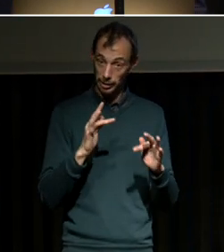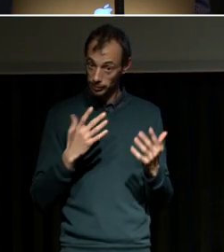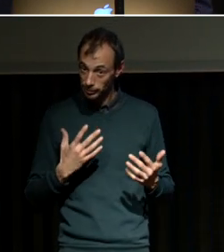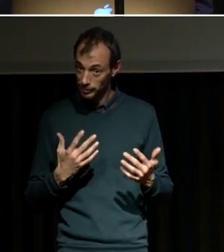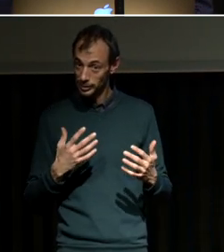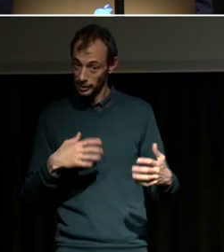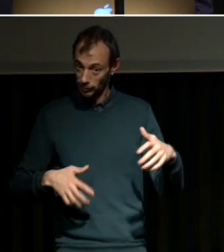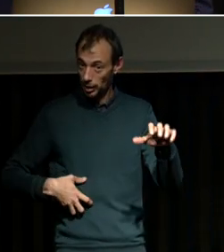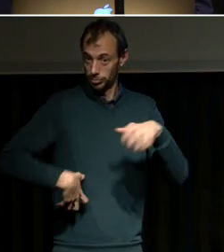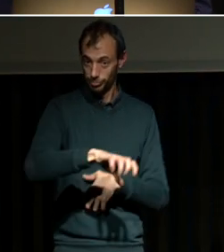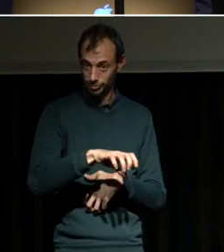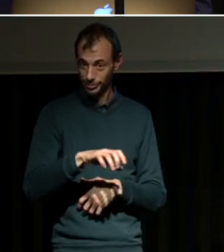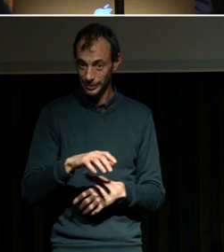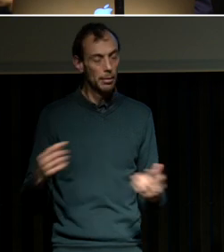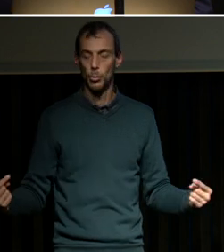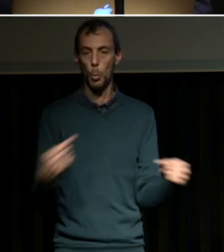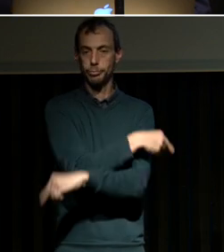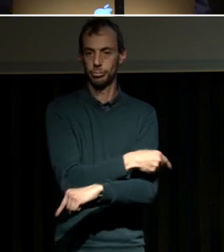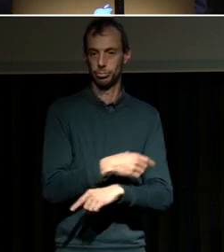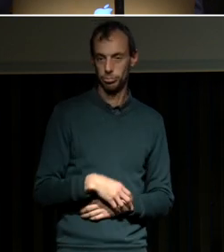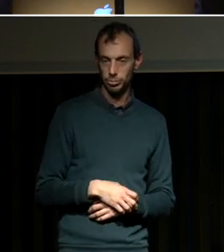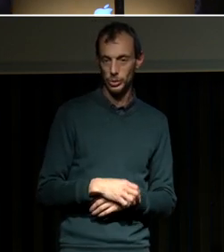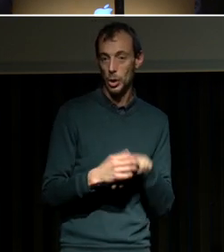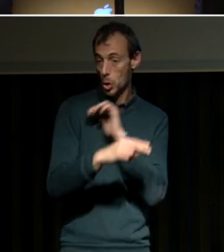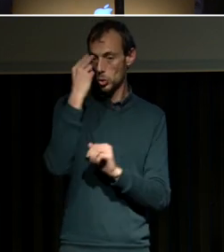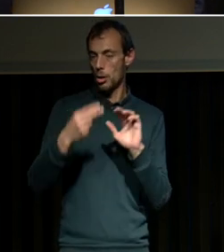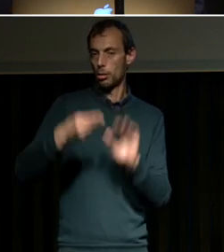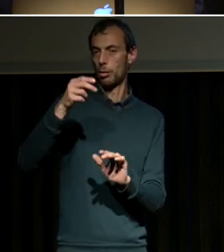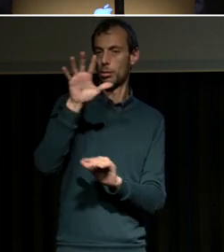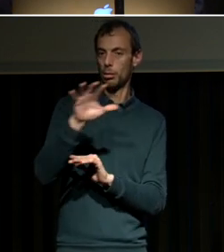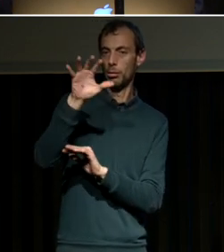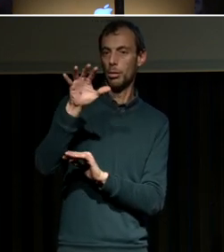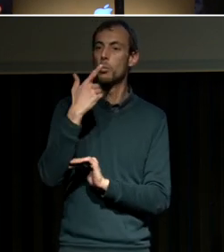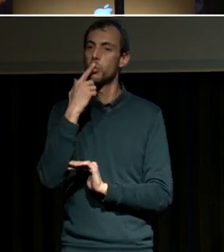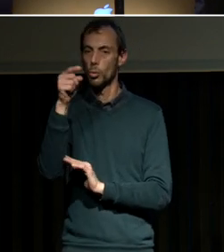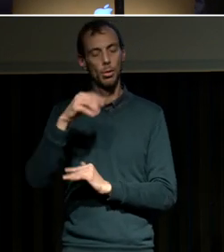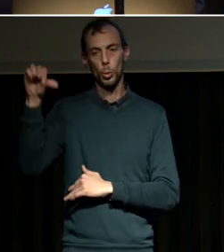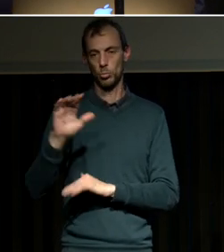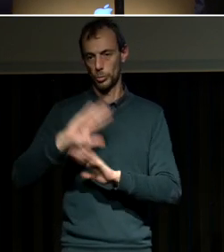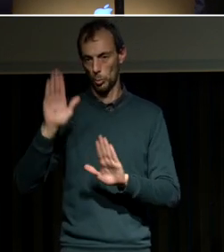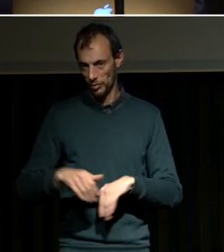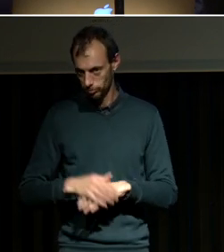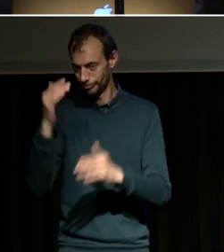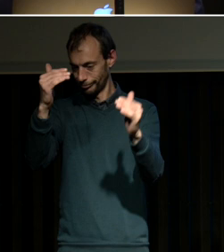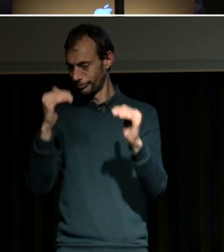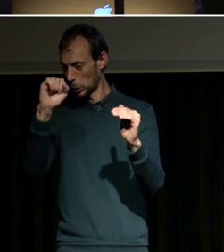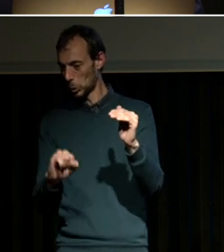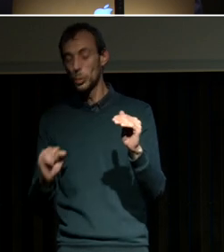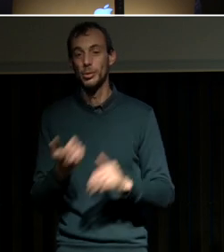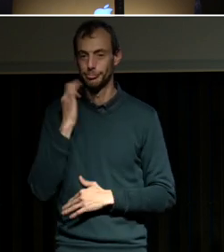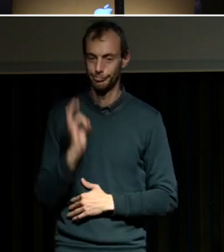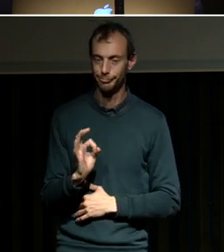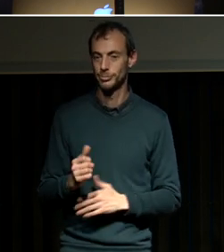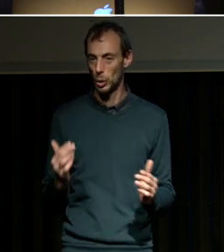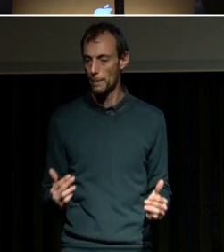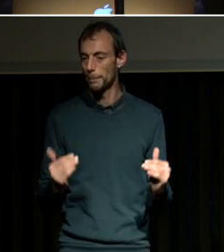contraire. Les pays du nord de l'Europe, c'est ceux qui sont mauvais, et les pays du sud de l'Europe, c'est ceux qui sont bons. Pour une raison qui est très simple,